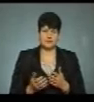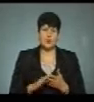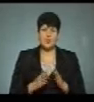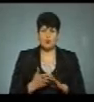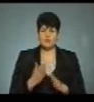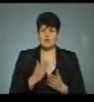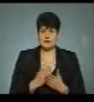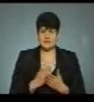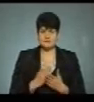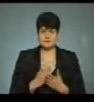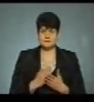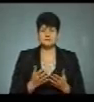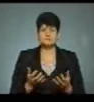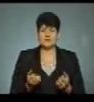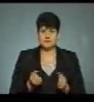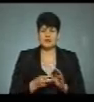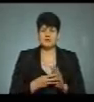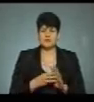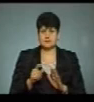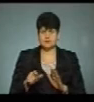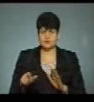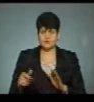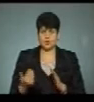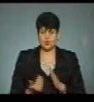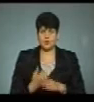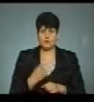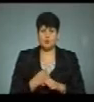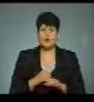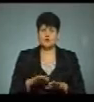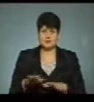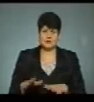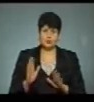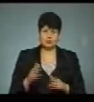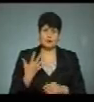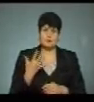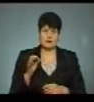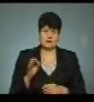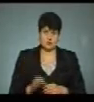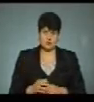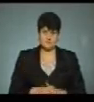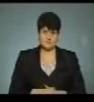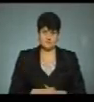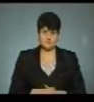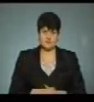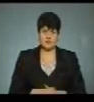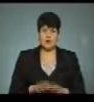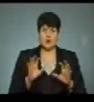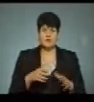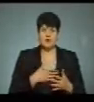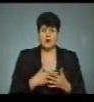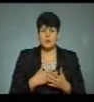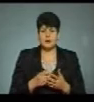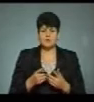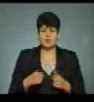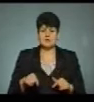умовою є прийняти 8 чоловік нових робочих місць, то тоді вже буде 5%. Голова громадської організації